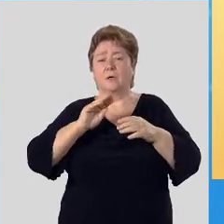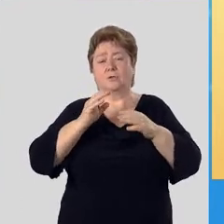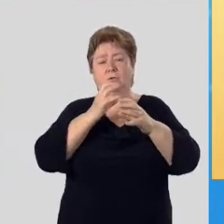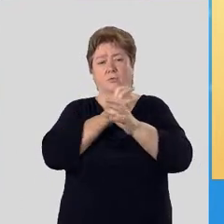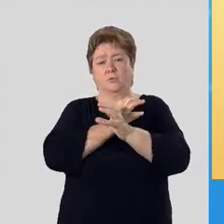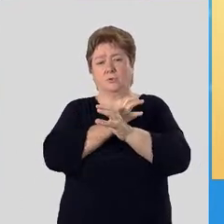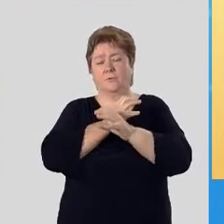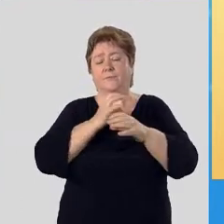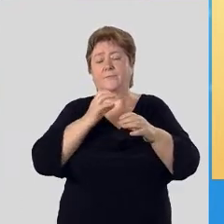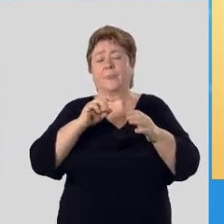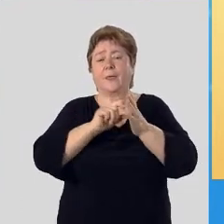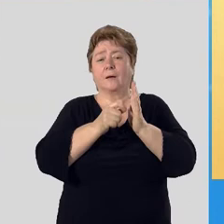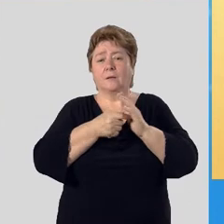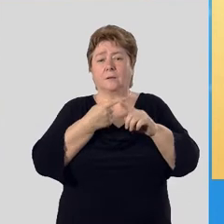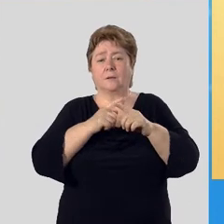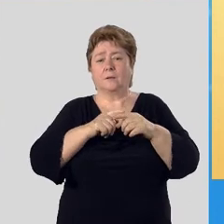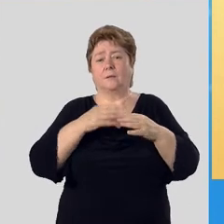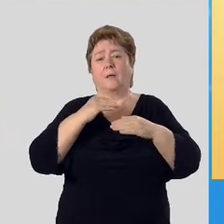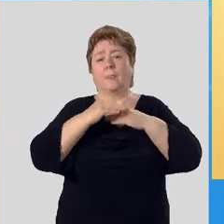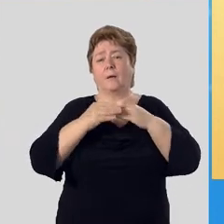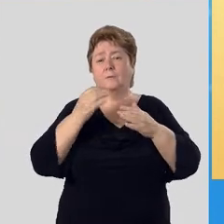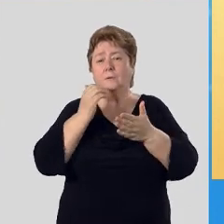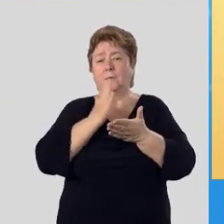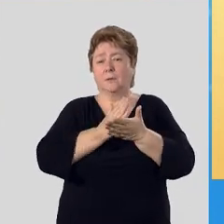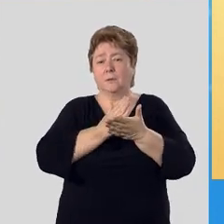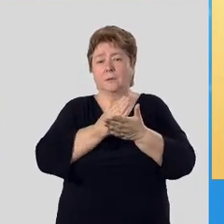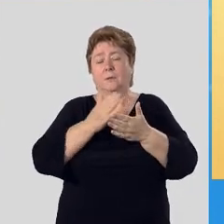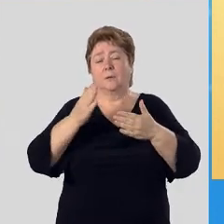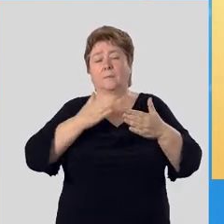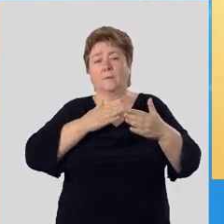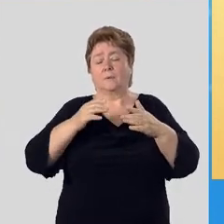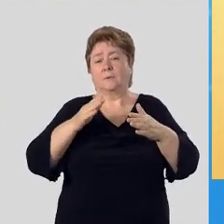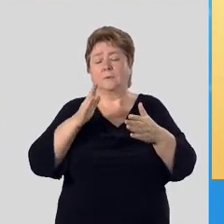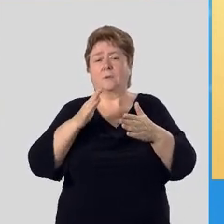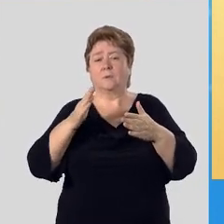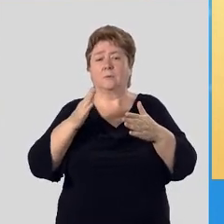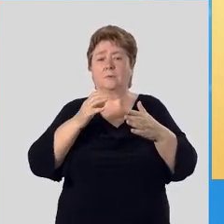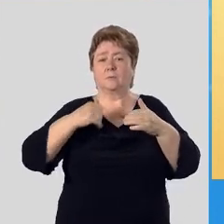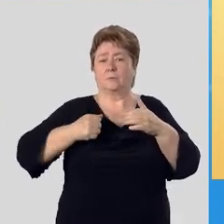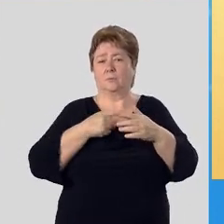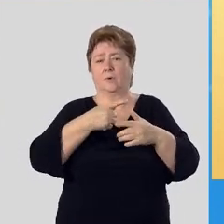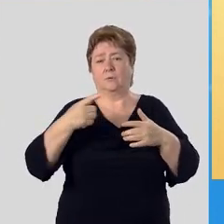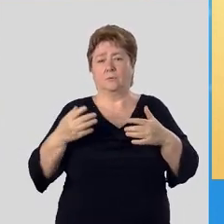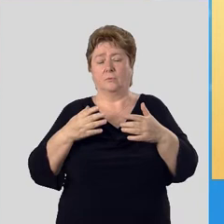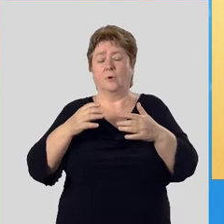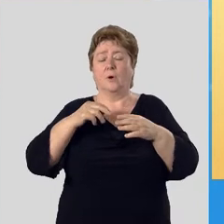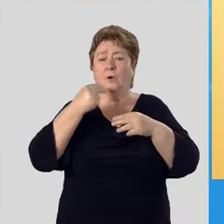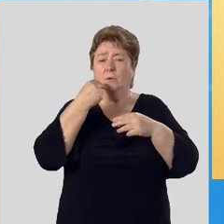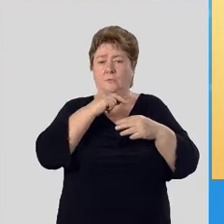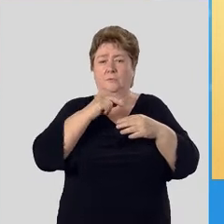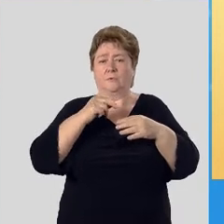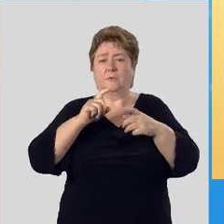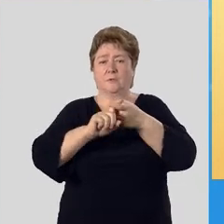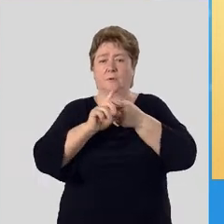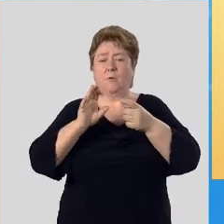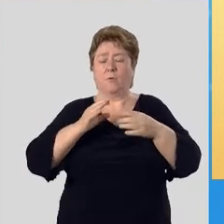кости. Клетки этой ткани расположены на расстоянии друг от друга, а свойства ткани зависят